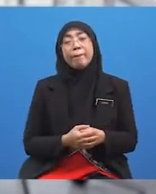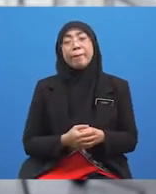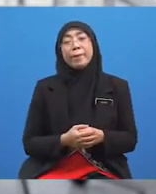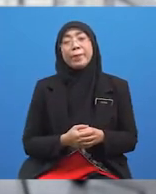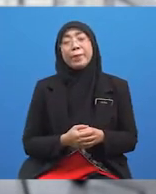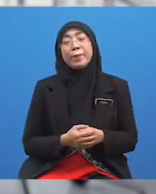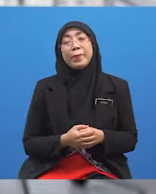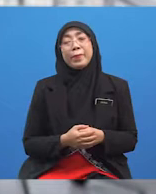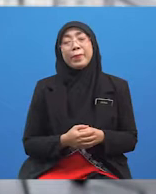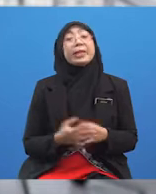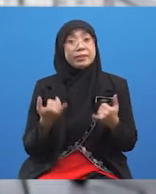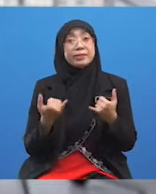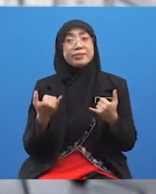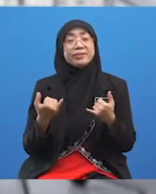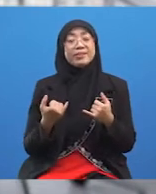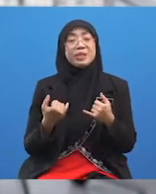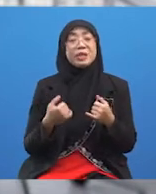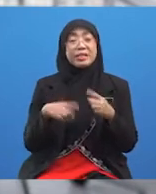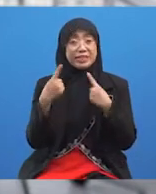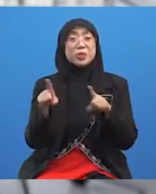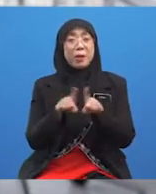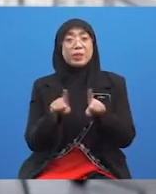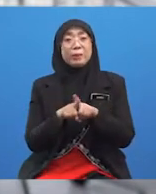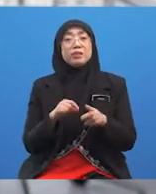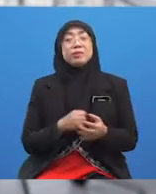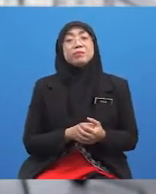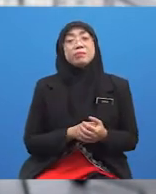Tak mengapa pelajar, mari kita jawab bersama-sama.